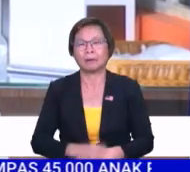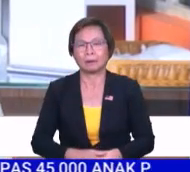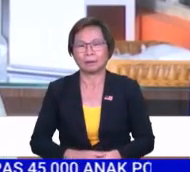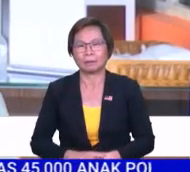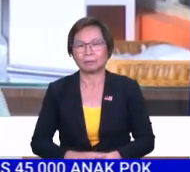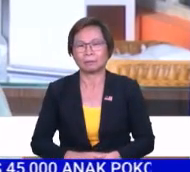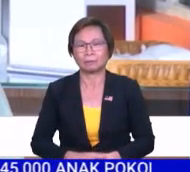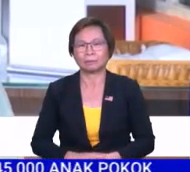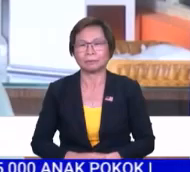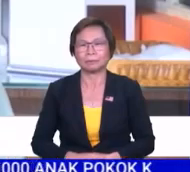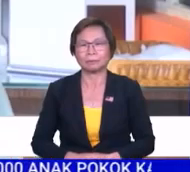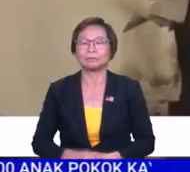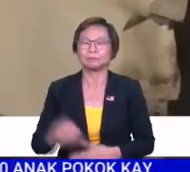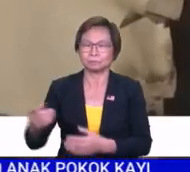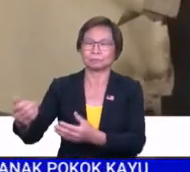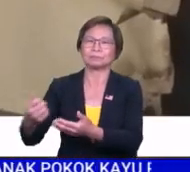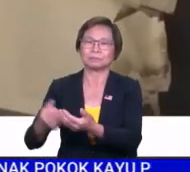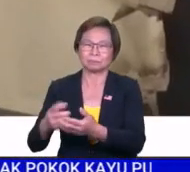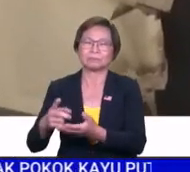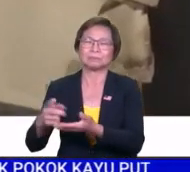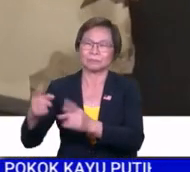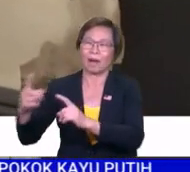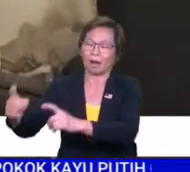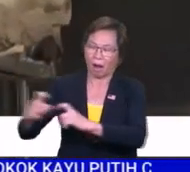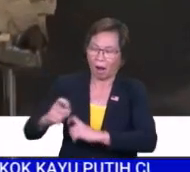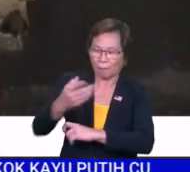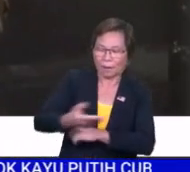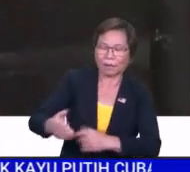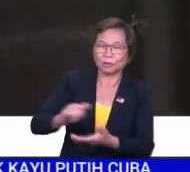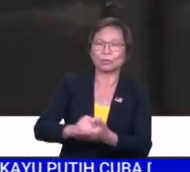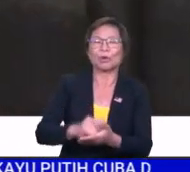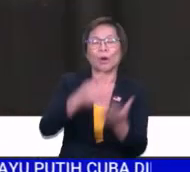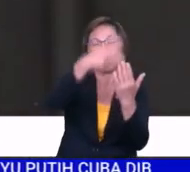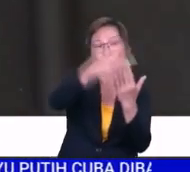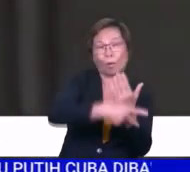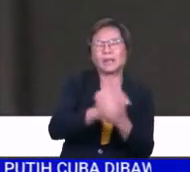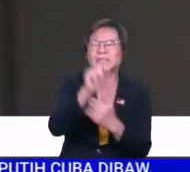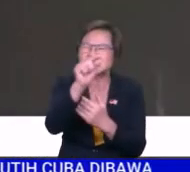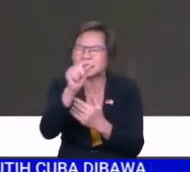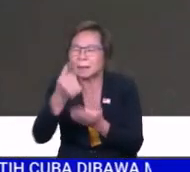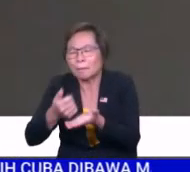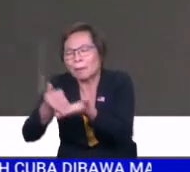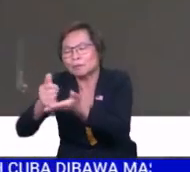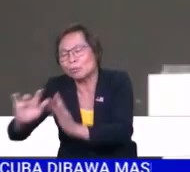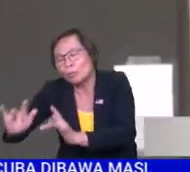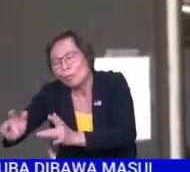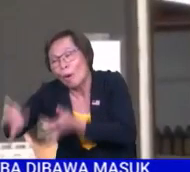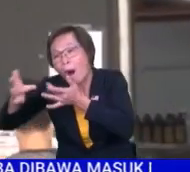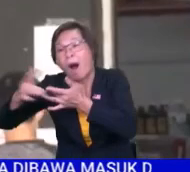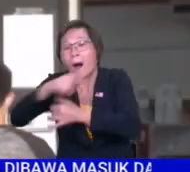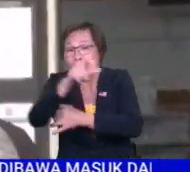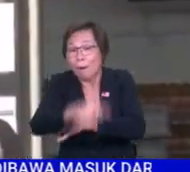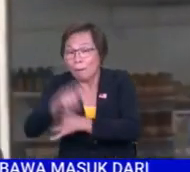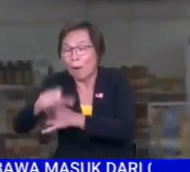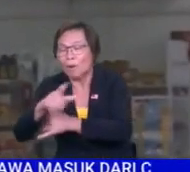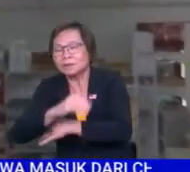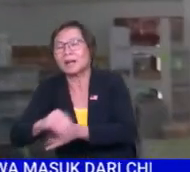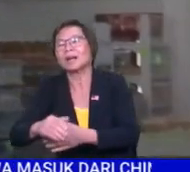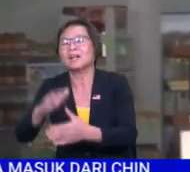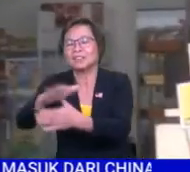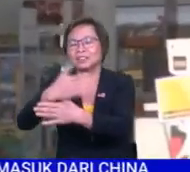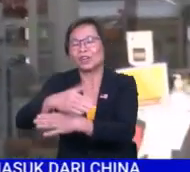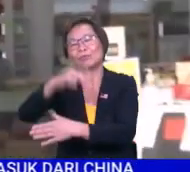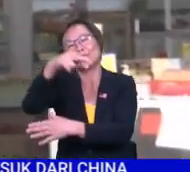gitu sumbangan inisiatif tersebut sedikit semuanya telah membantu meringankan beban penduduk di samping berkongsi